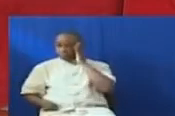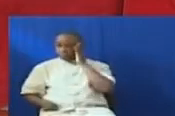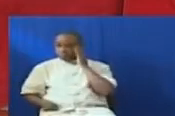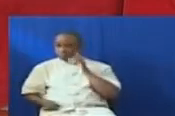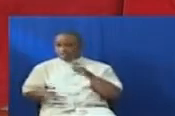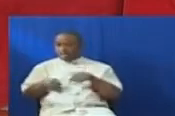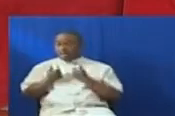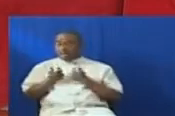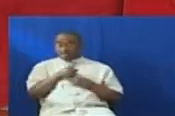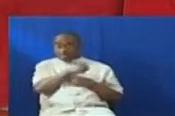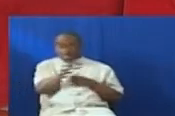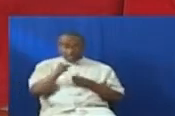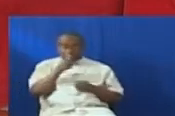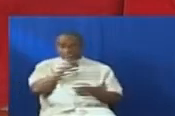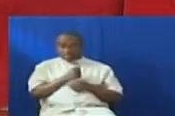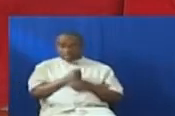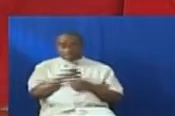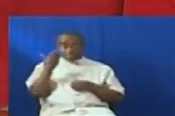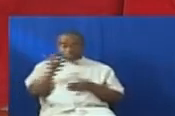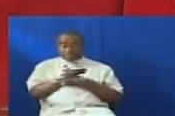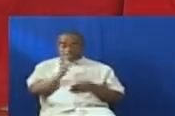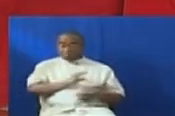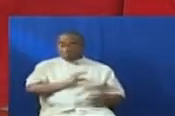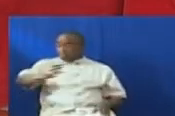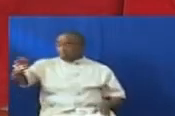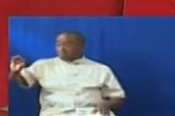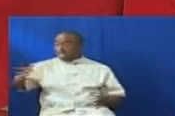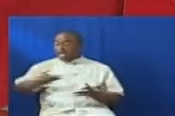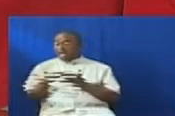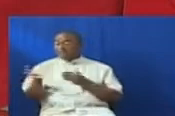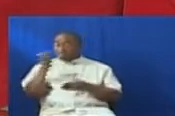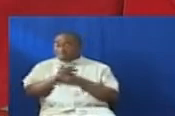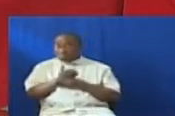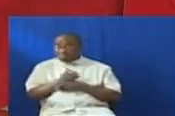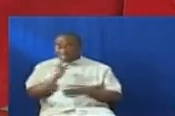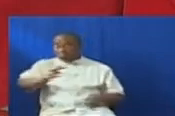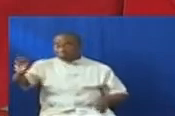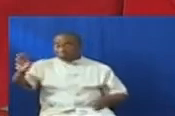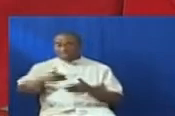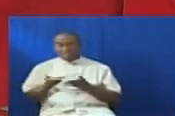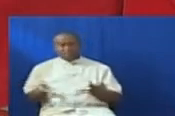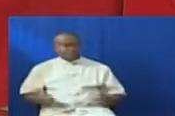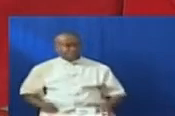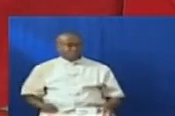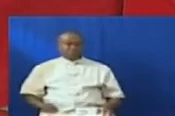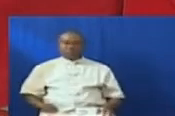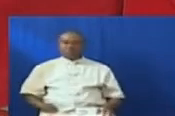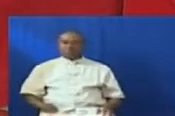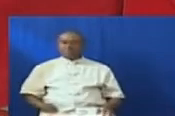fedha benki kwa visingizio mbalimbali.